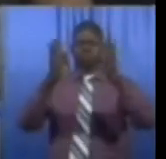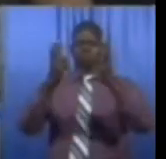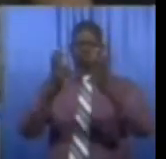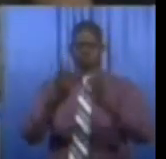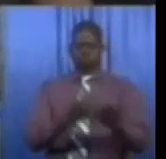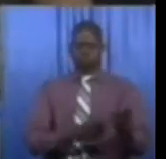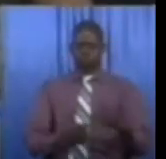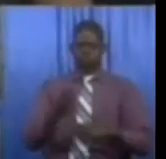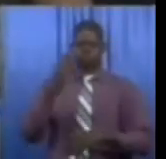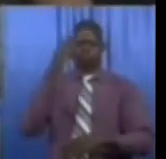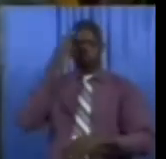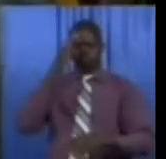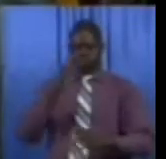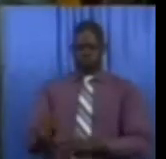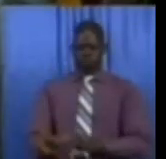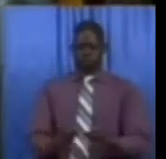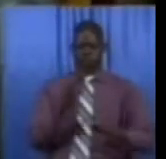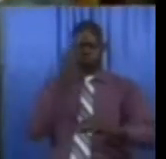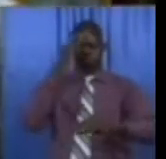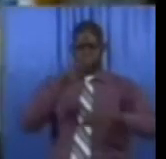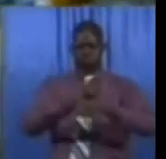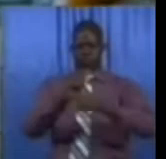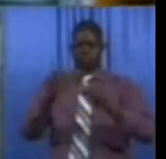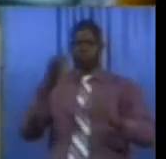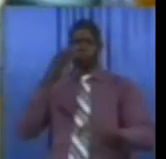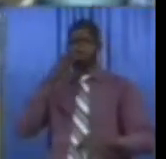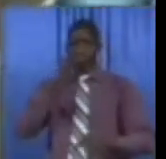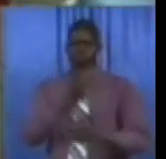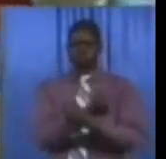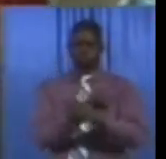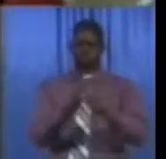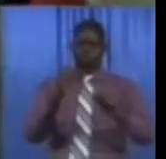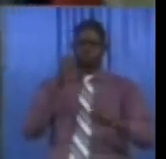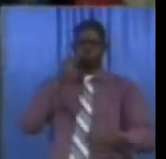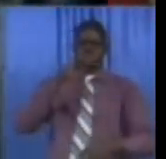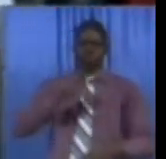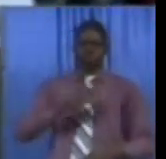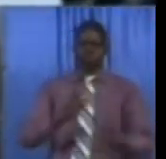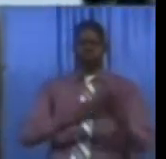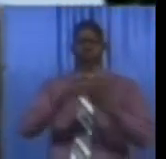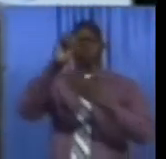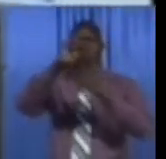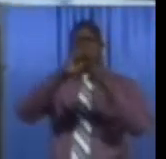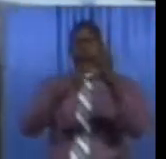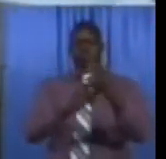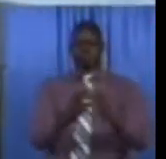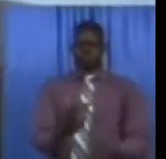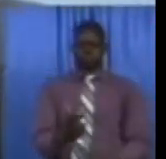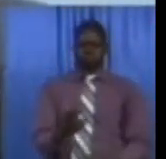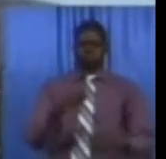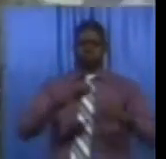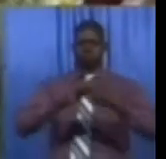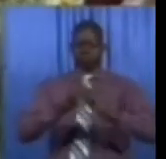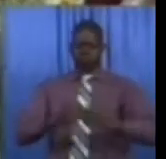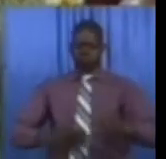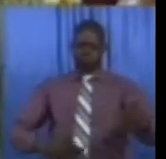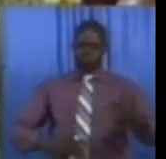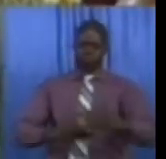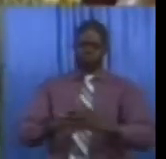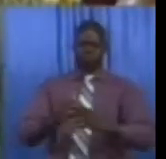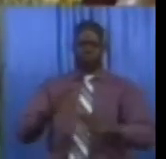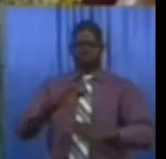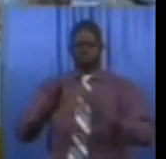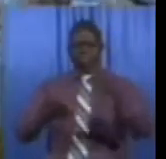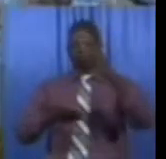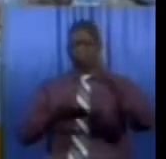des réflexions menées pour l'entrepreneuriat féminin et l'autonomisation des femmes en mars 2013, où les difficultés d'accès aux institutions